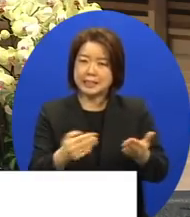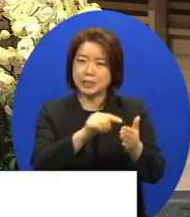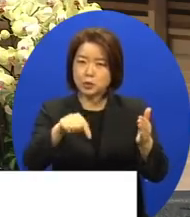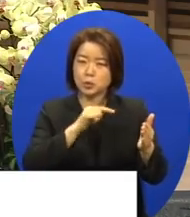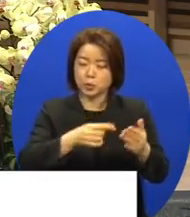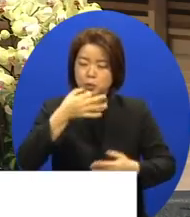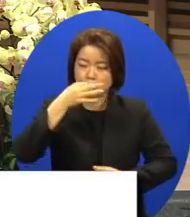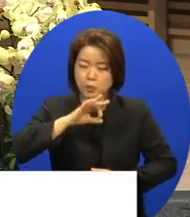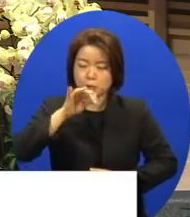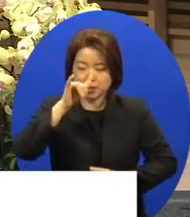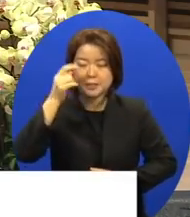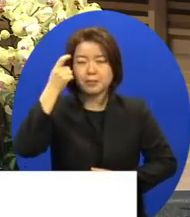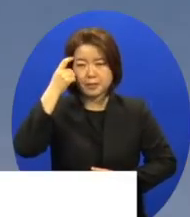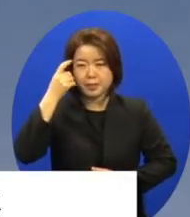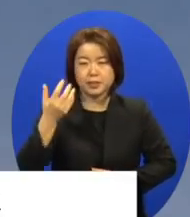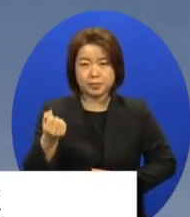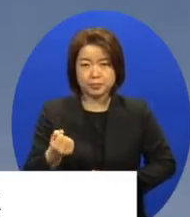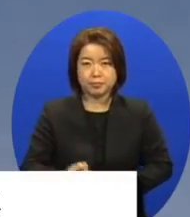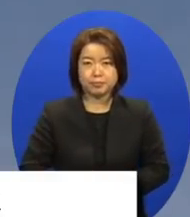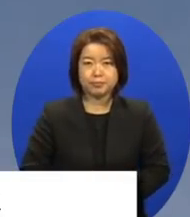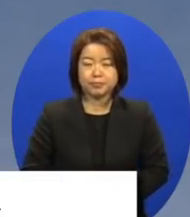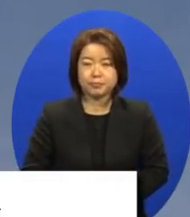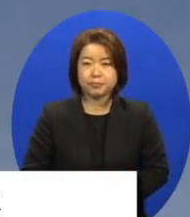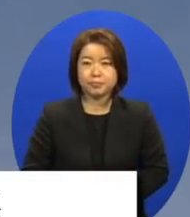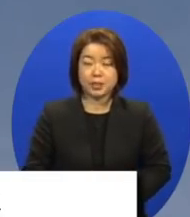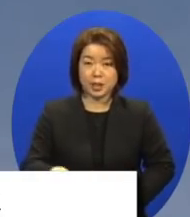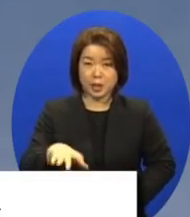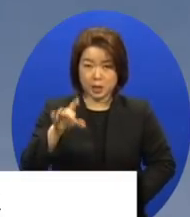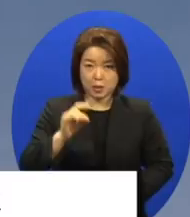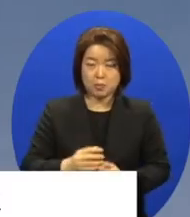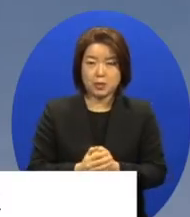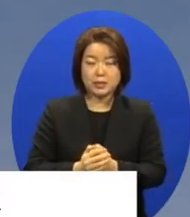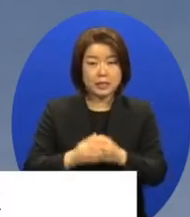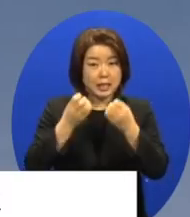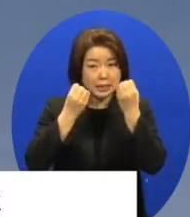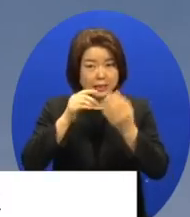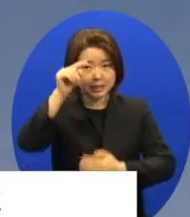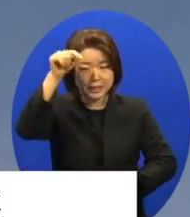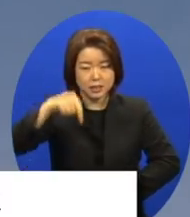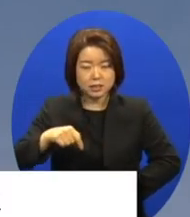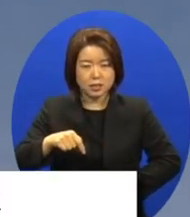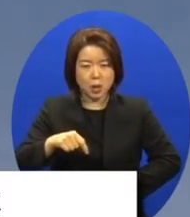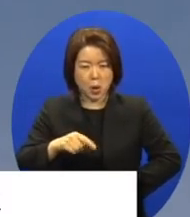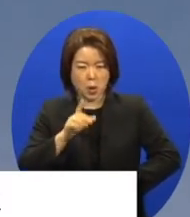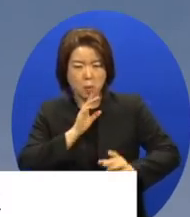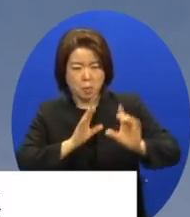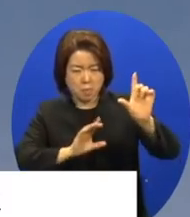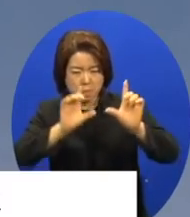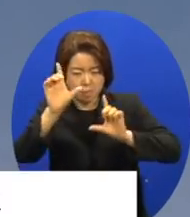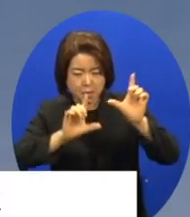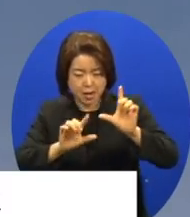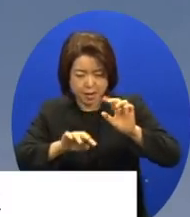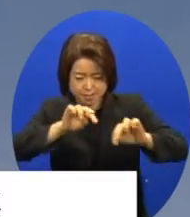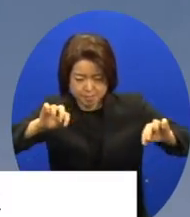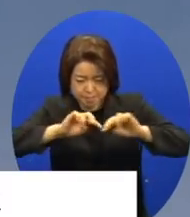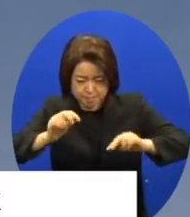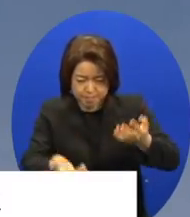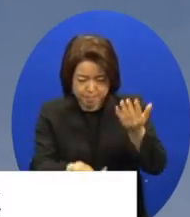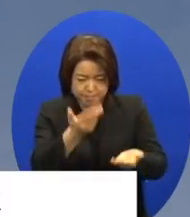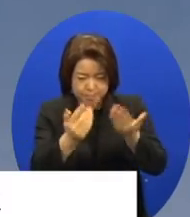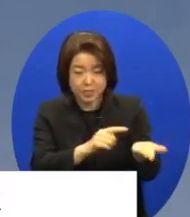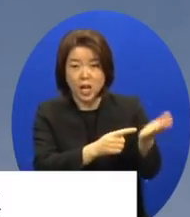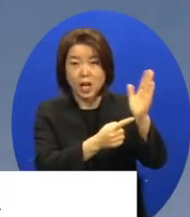것이라고 믿습니다 아 우선 신천지의 실상이 드러난 것이 그 것중에 하나